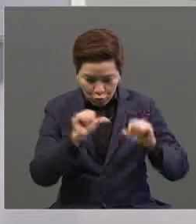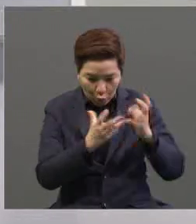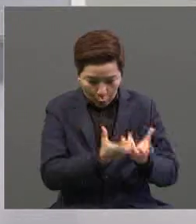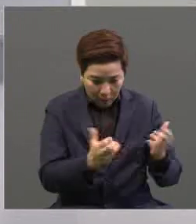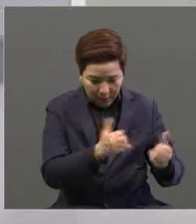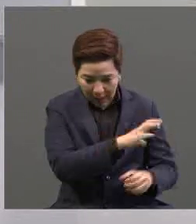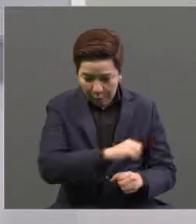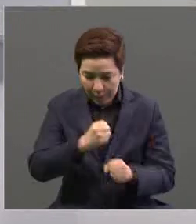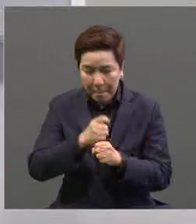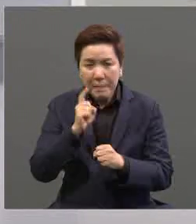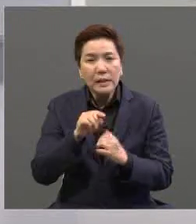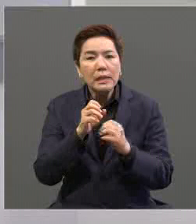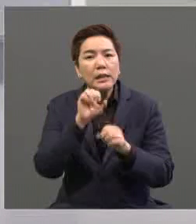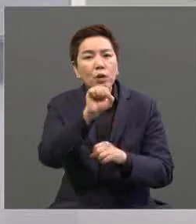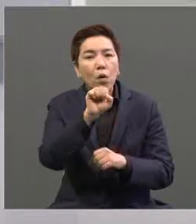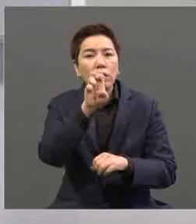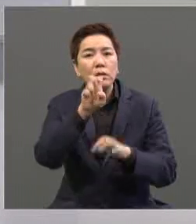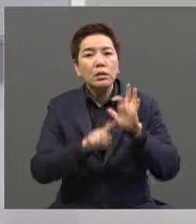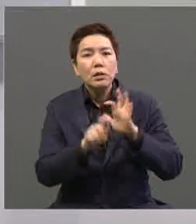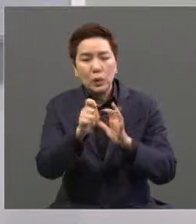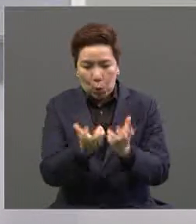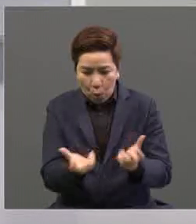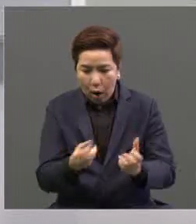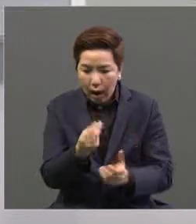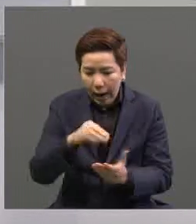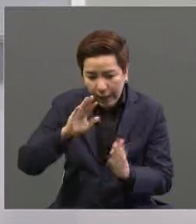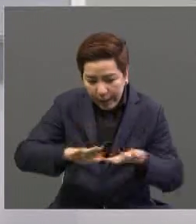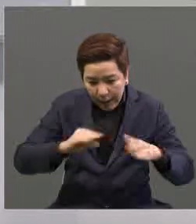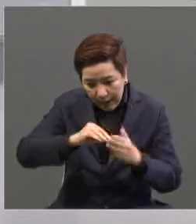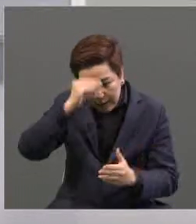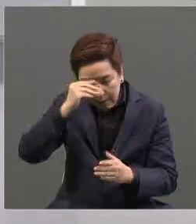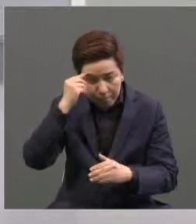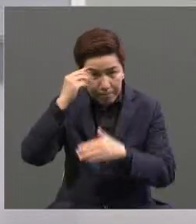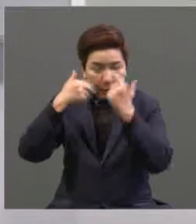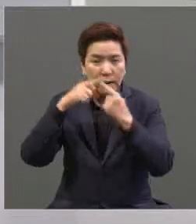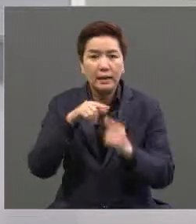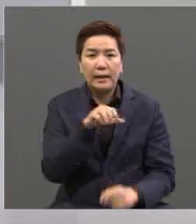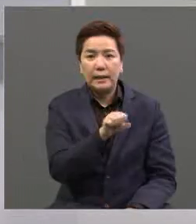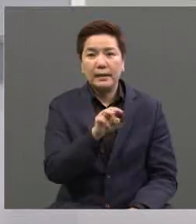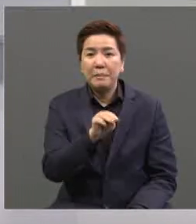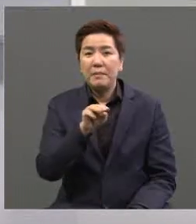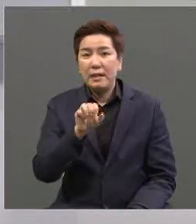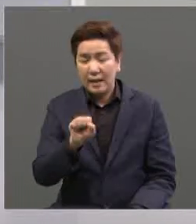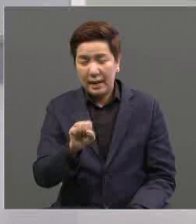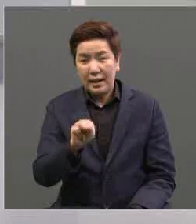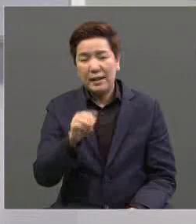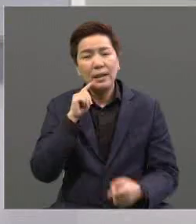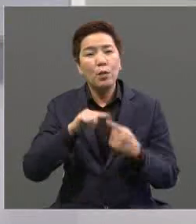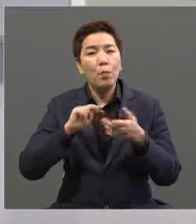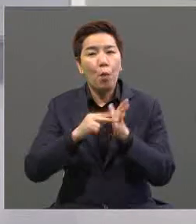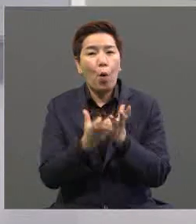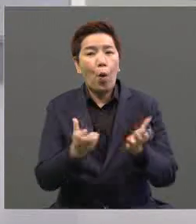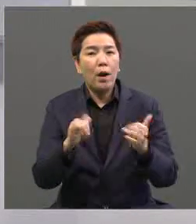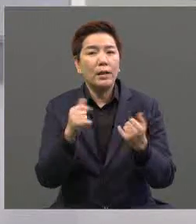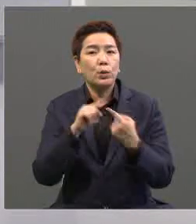วิทยาศาสตร์และมีการจัดเป็นสื่อการเรียนรู้ชุดของเล่นวิทยาศาสตร์นะครับหรือที่ชื่อว่า nsmsince toileนะครับเพื่อที่จะพัฒนา